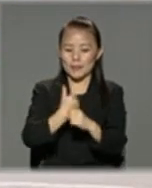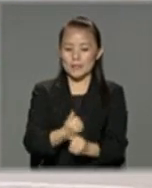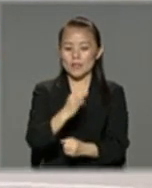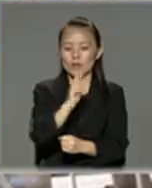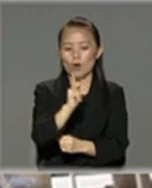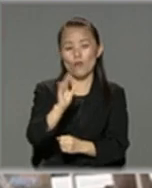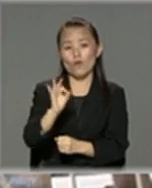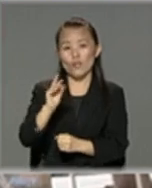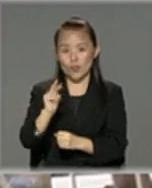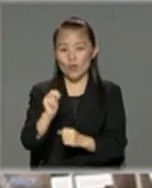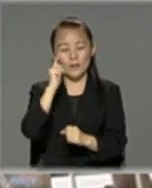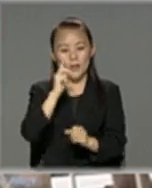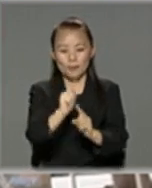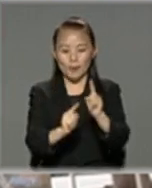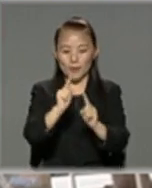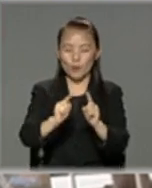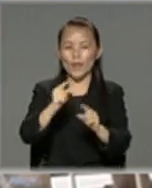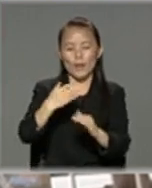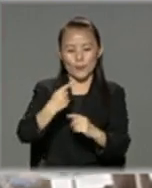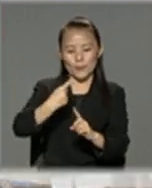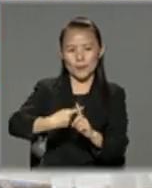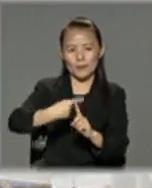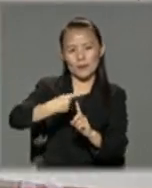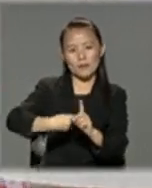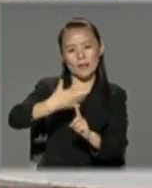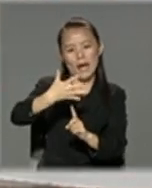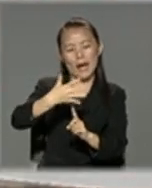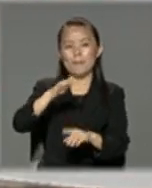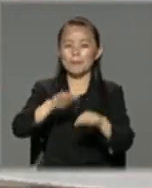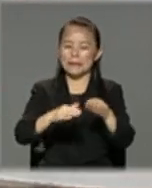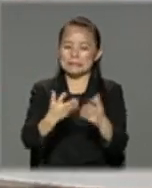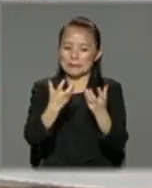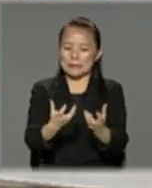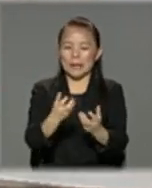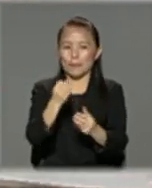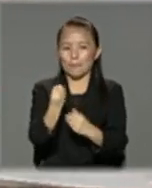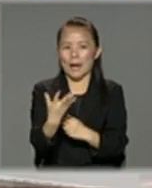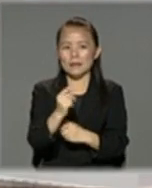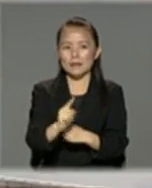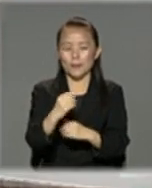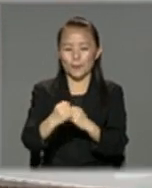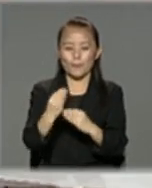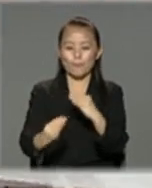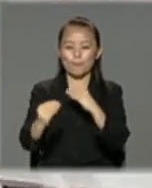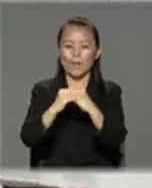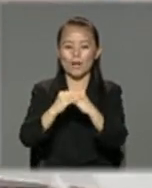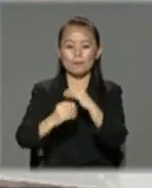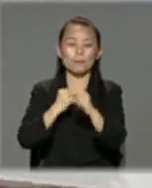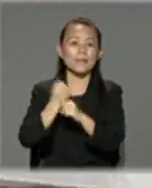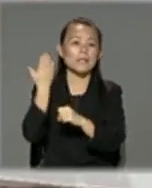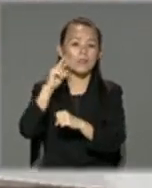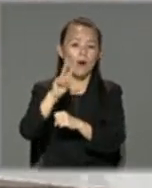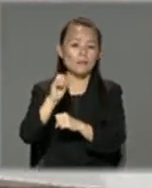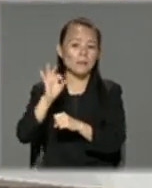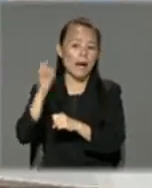แกดีจะอยู่ในช่วงเดือนพฤษภาคมไม่เกิน 9,500 589เวตสูงขึ้นกว่าปี2559